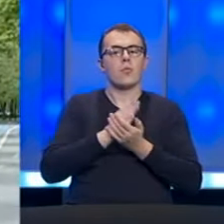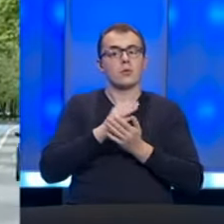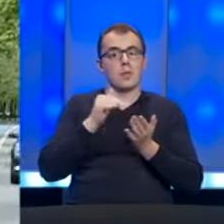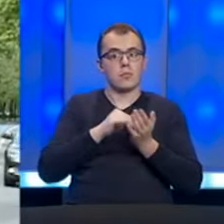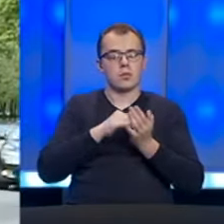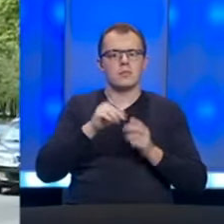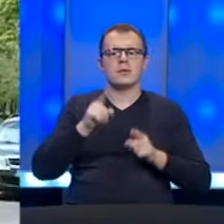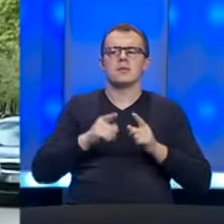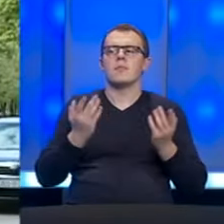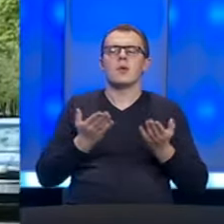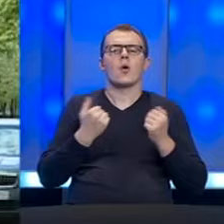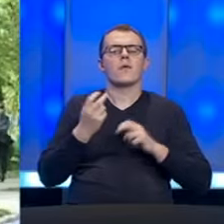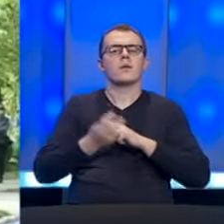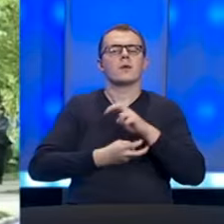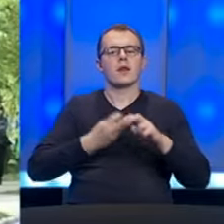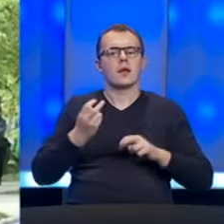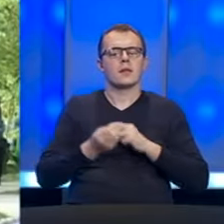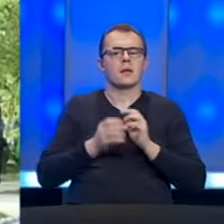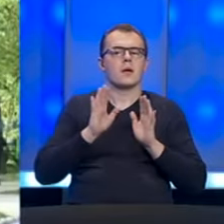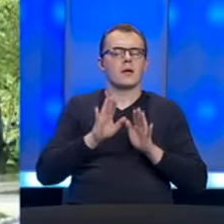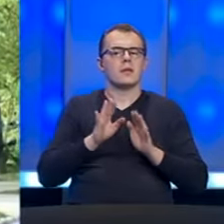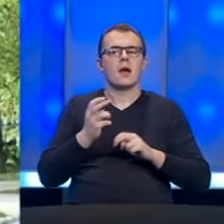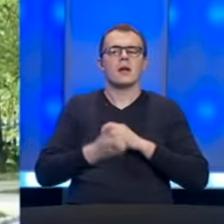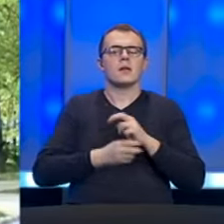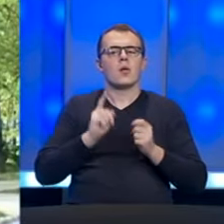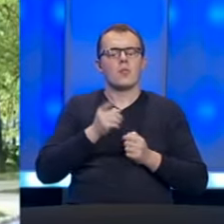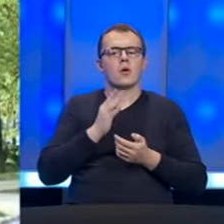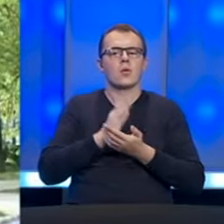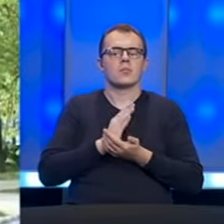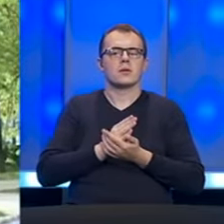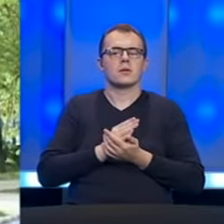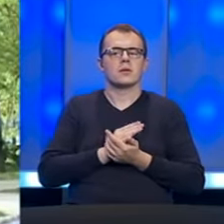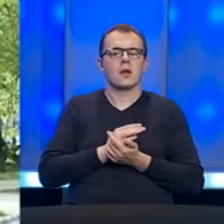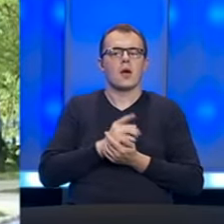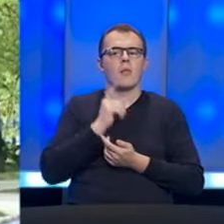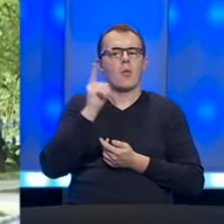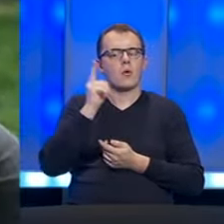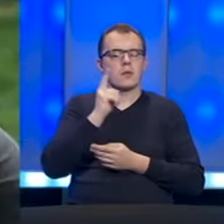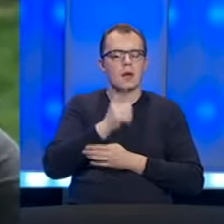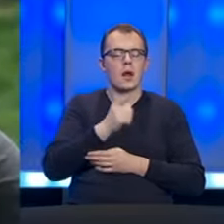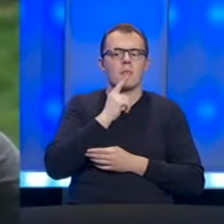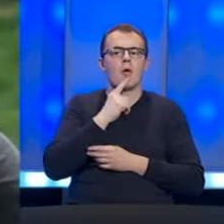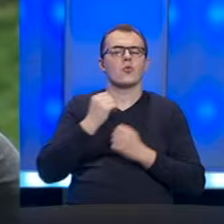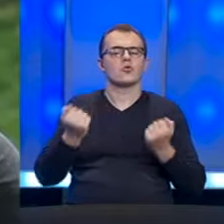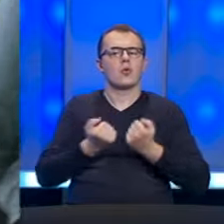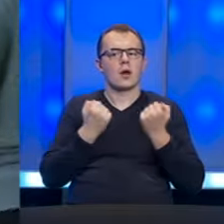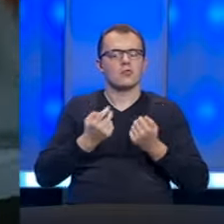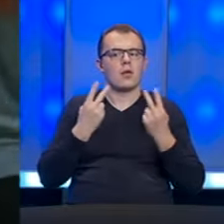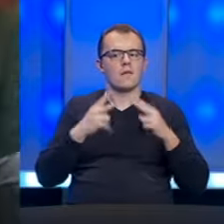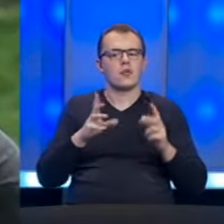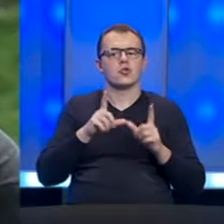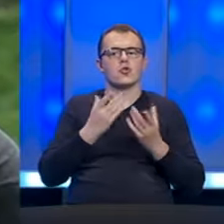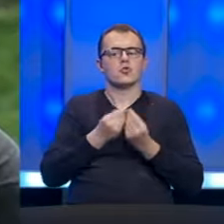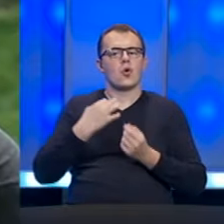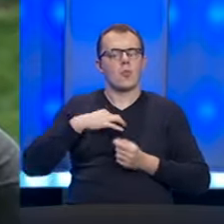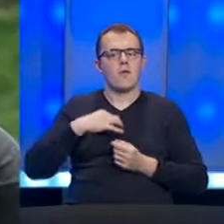potrebe za bilo kakvim kretanjem, ta kretanja moraju biti po onim naredbama koje su aktualne važeće, uz